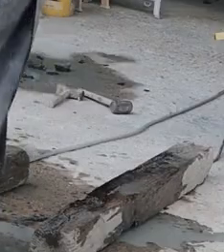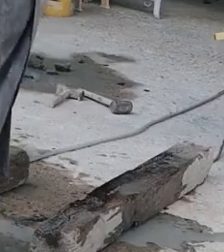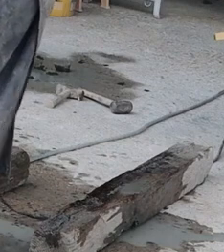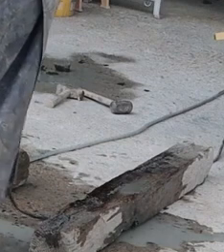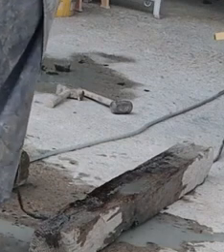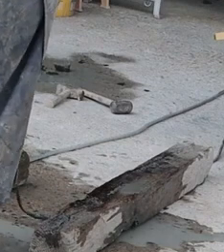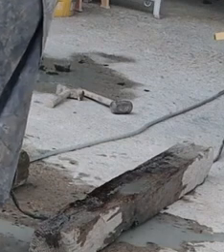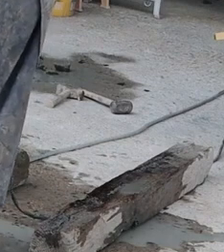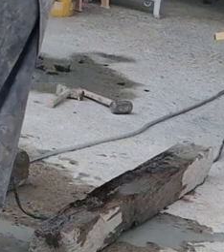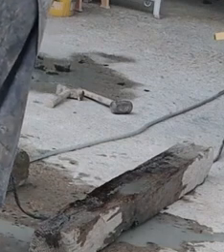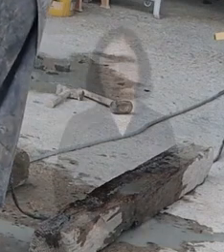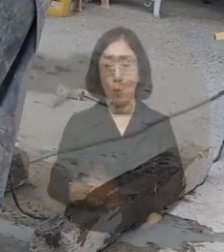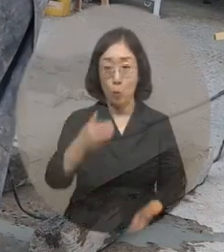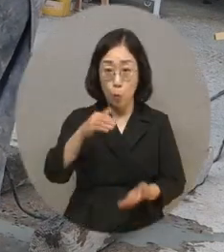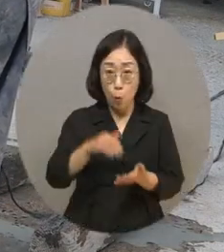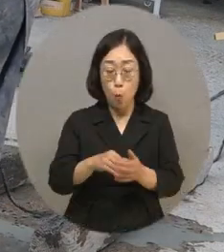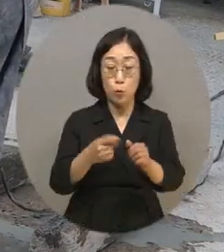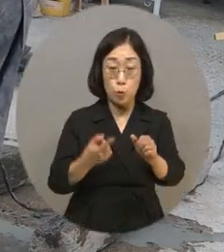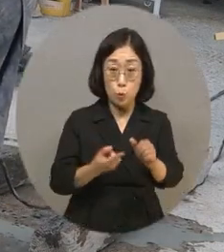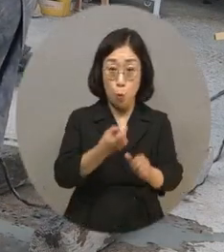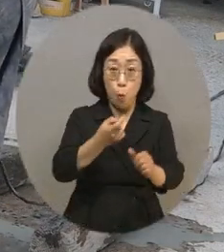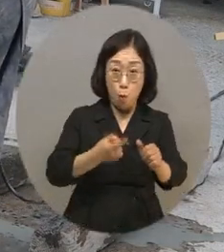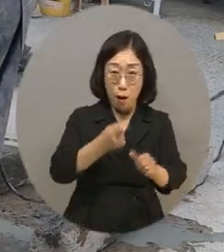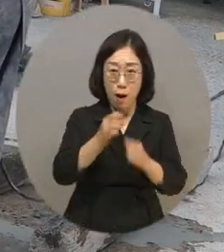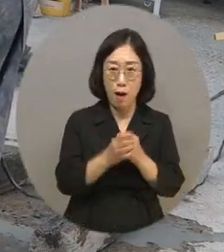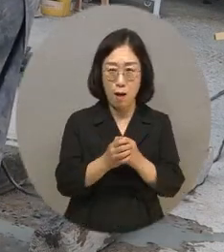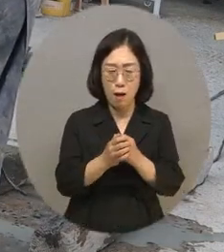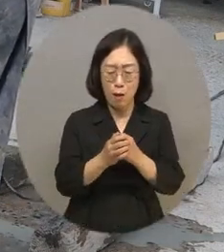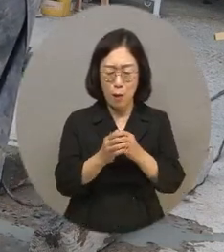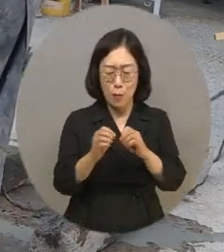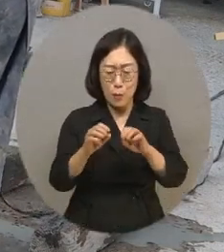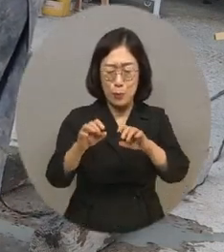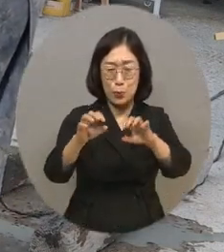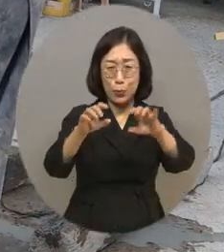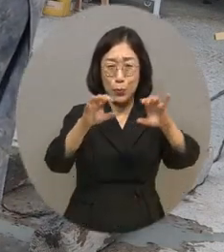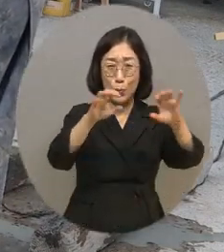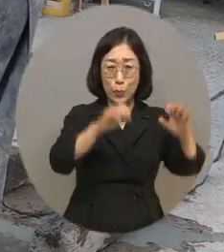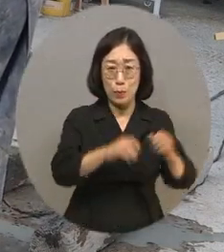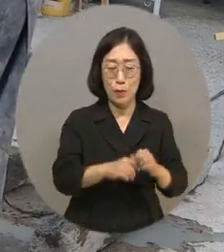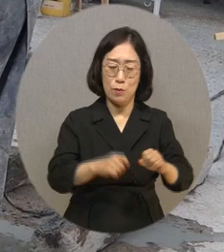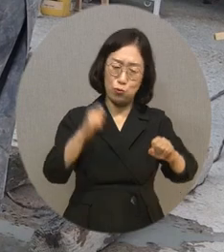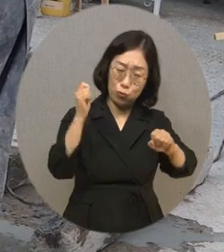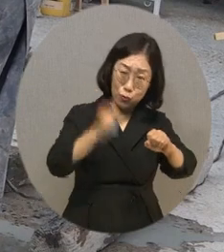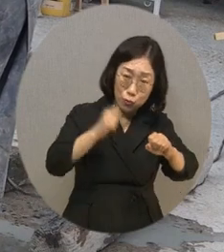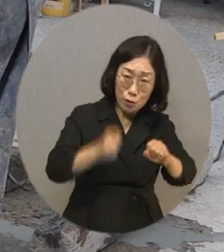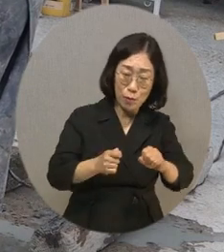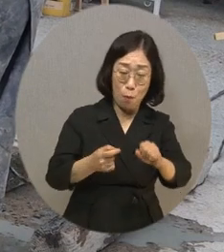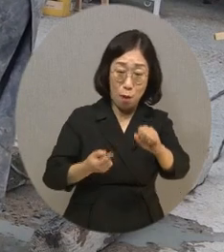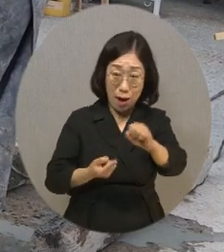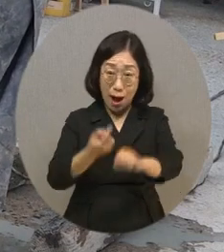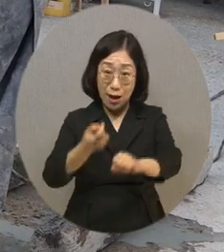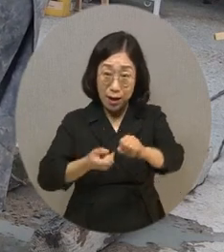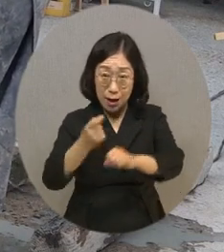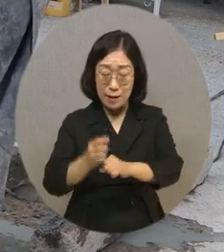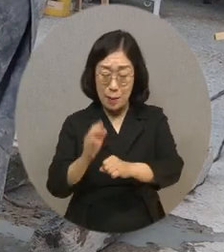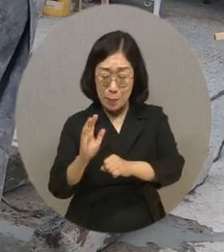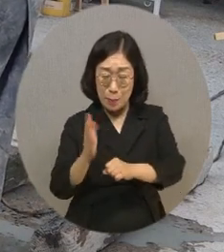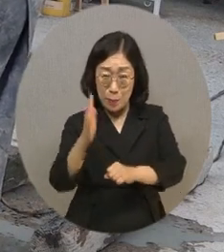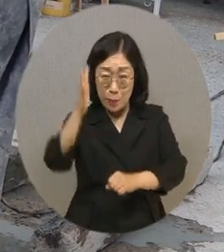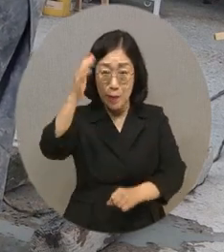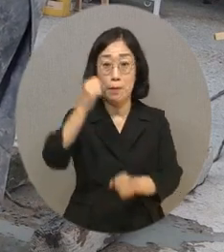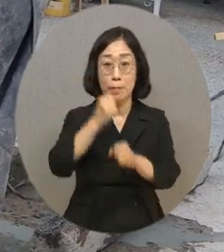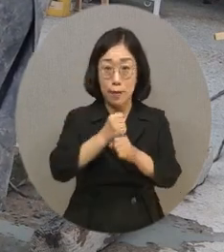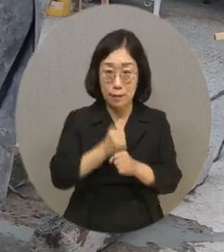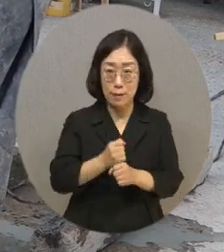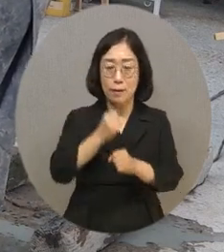있습니다 돌 조각은 부연 연기와 함께 두기고 깎아내며 반질반질하게 연마하는